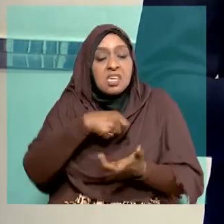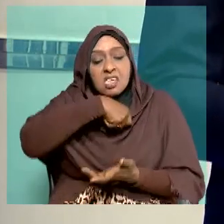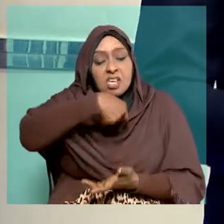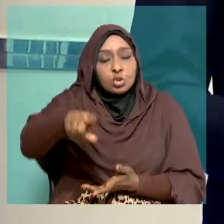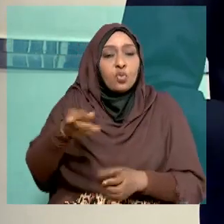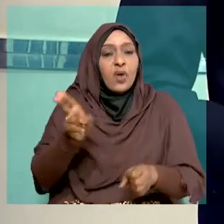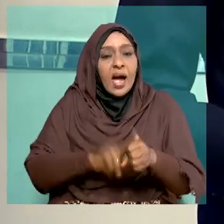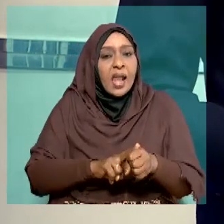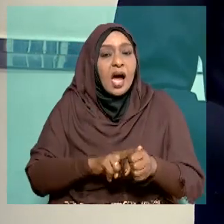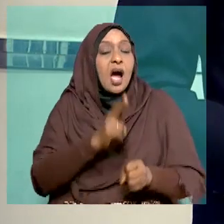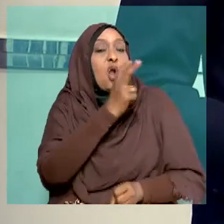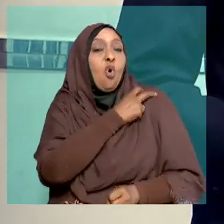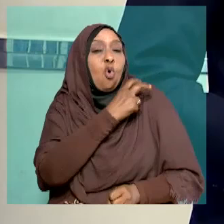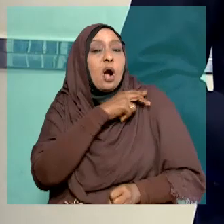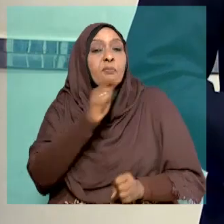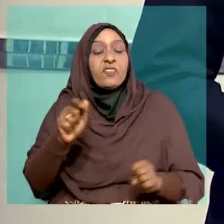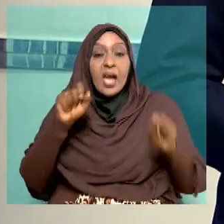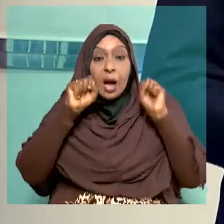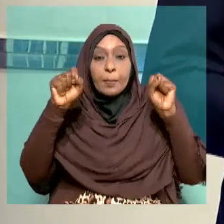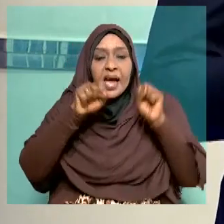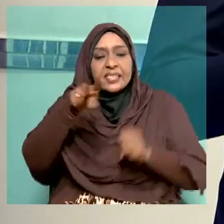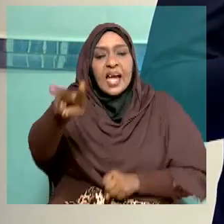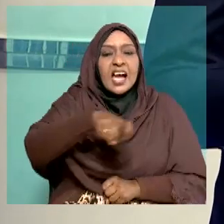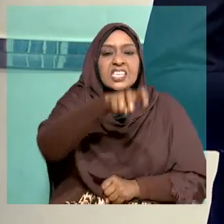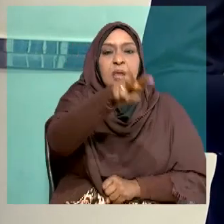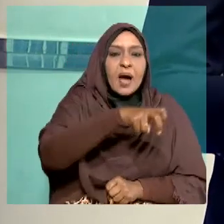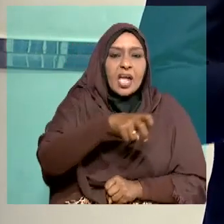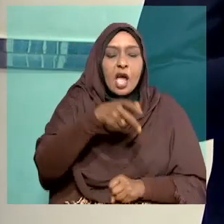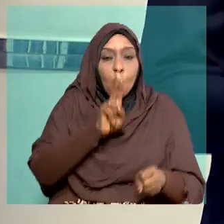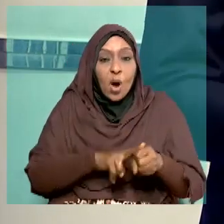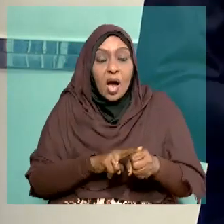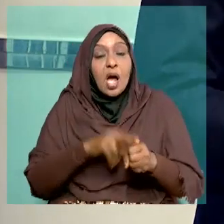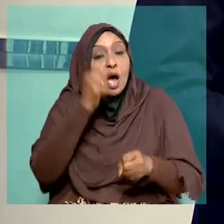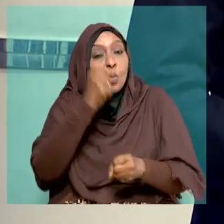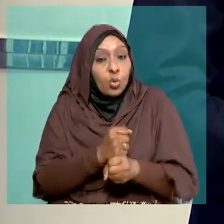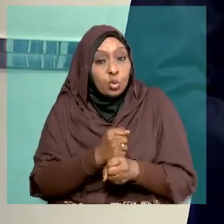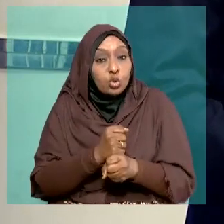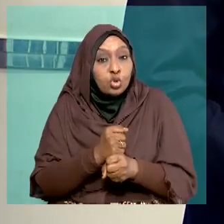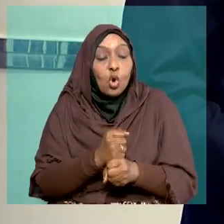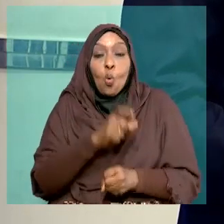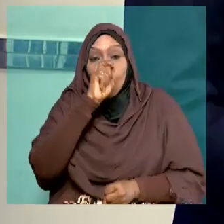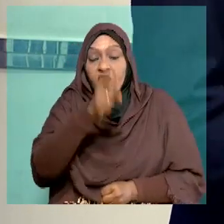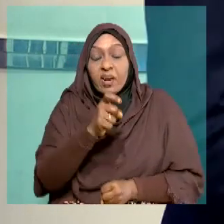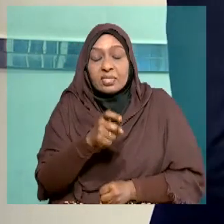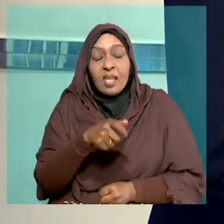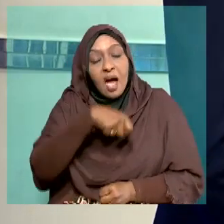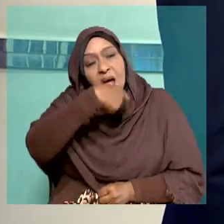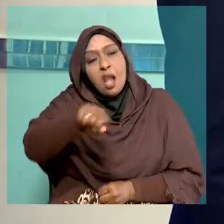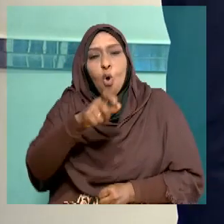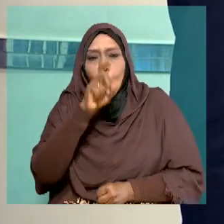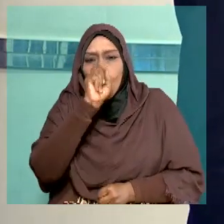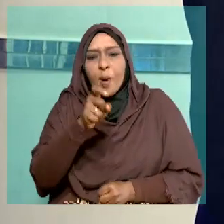على حكامه عبر حملات الجباية والمكوس وفرض الأتاوات.